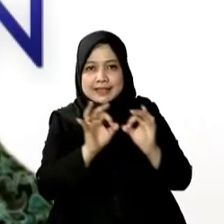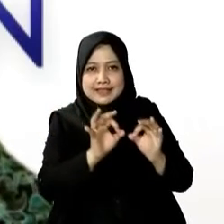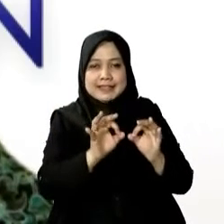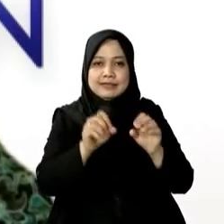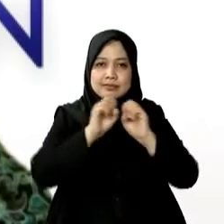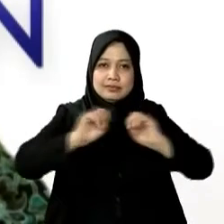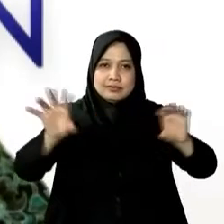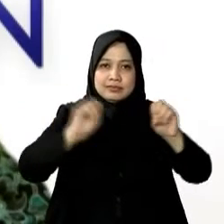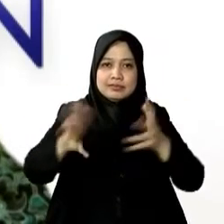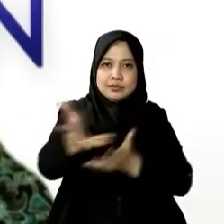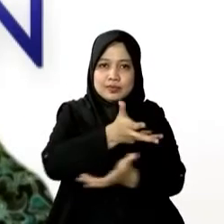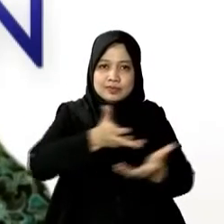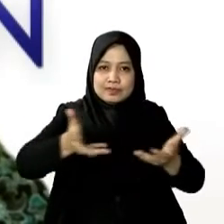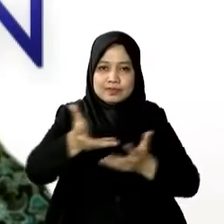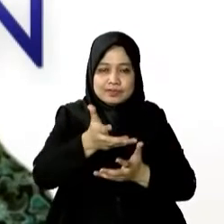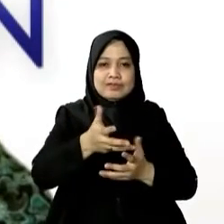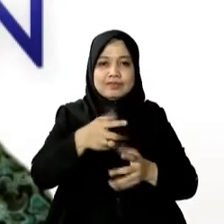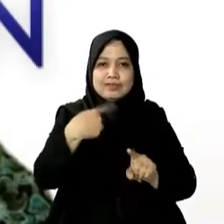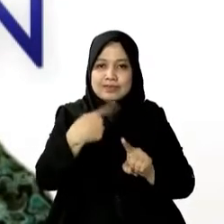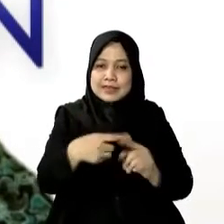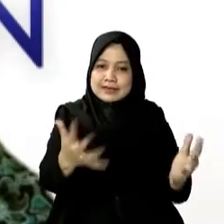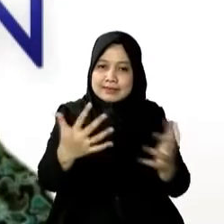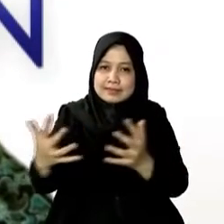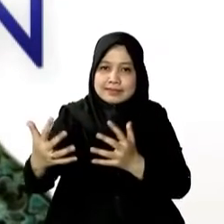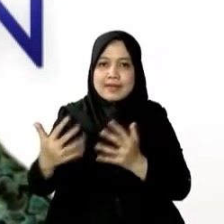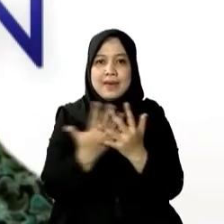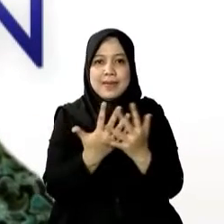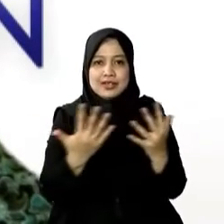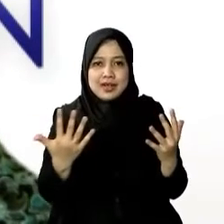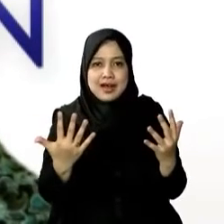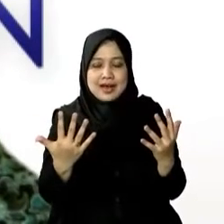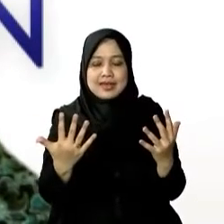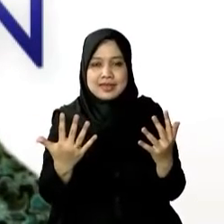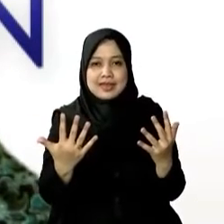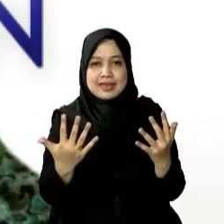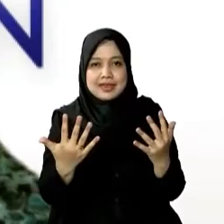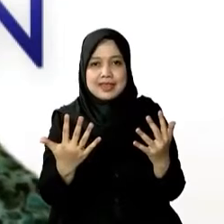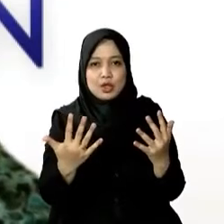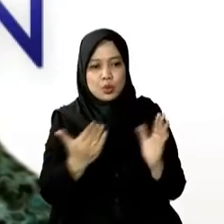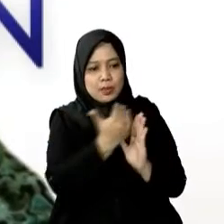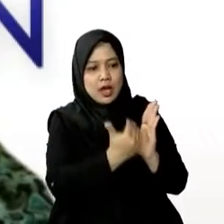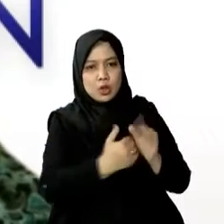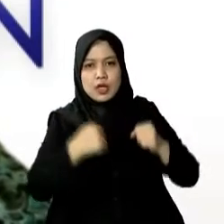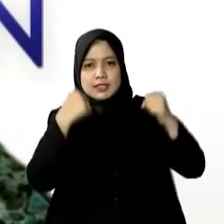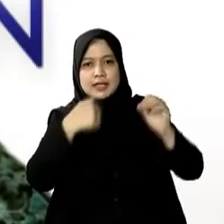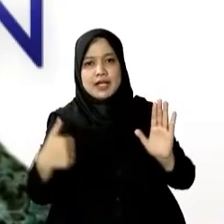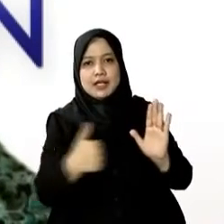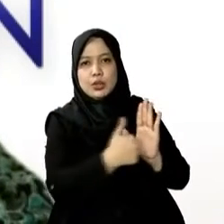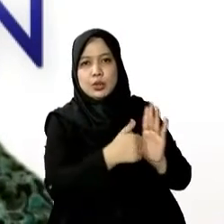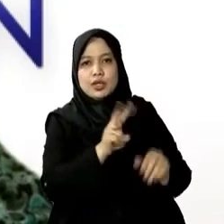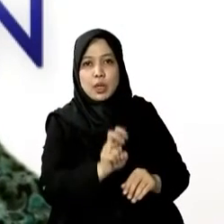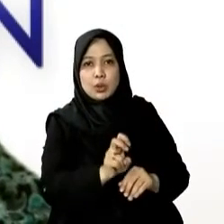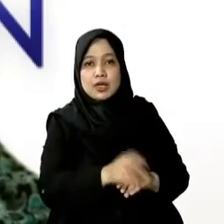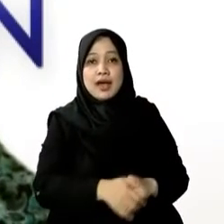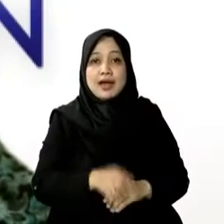kemudian juga berusaha untuk merangkul masyarakat untuk melakukan apa terkepal pernyataan karena kalau tidak akan dilakukan